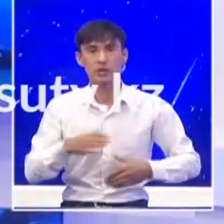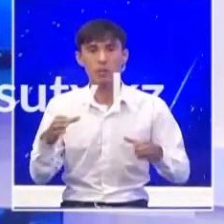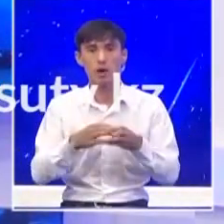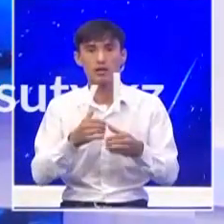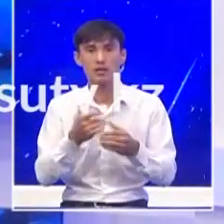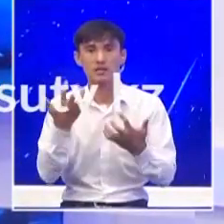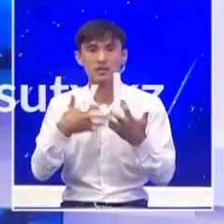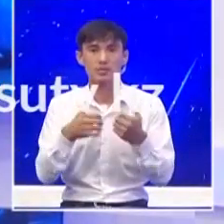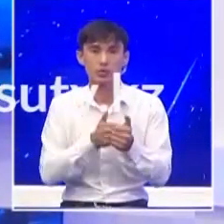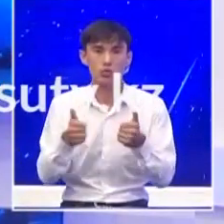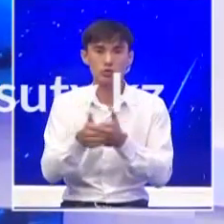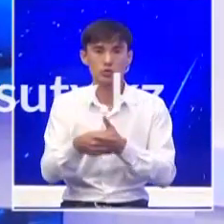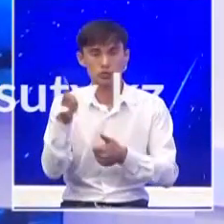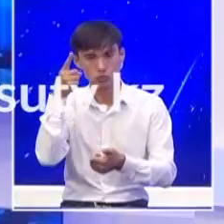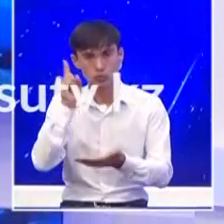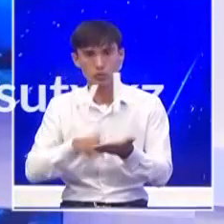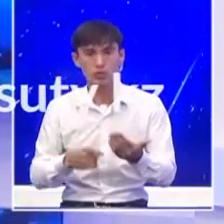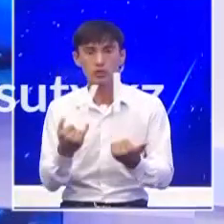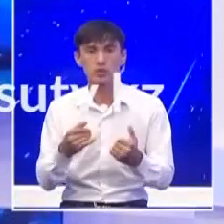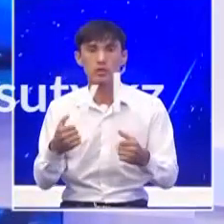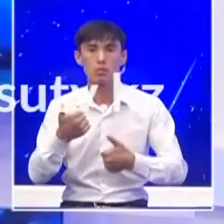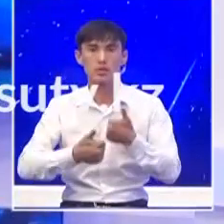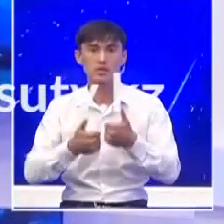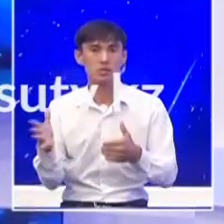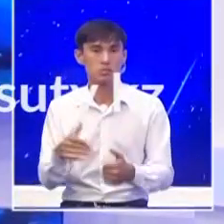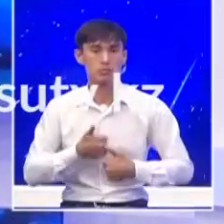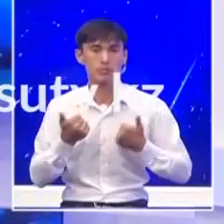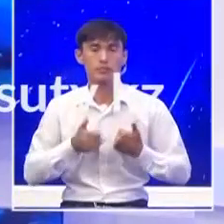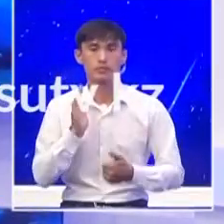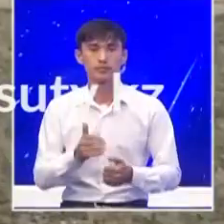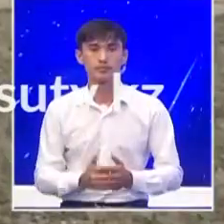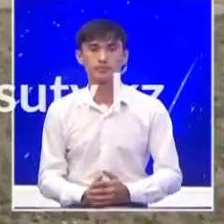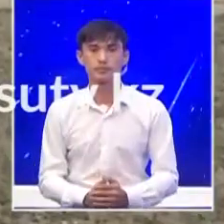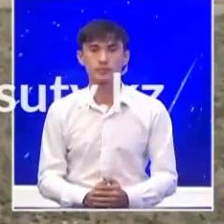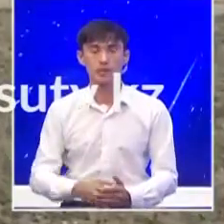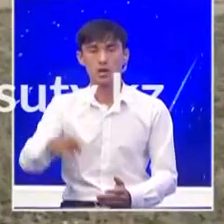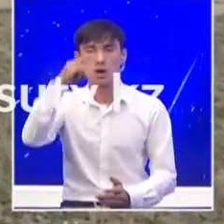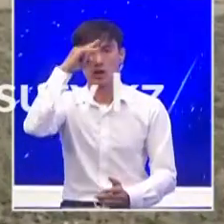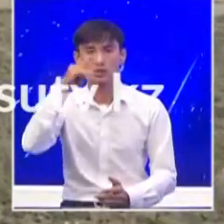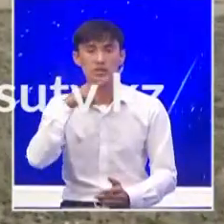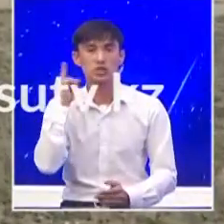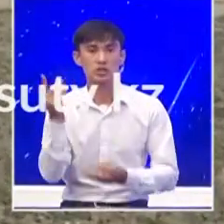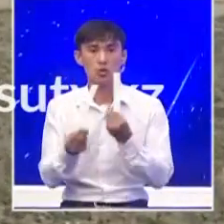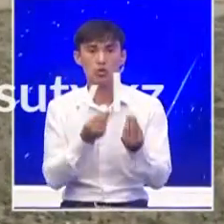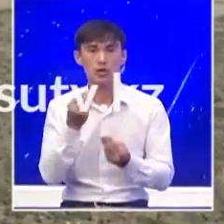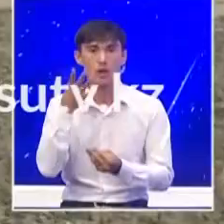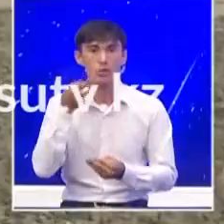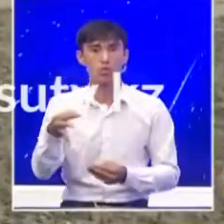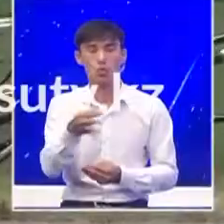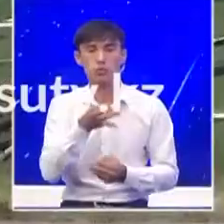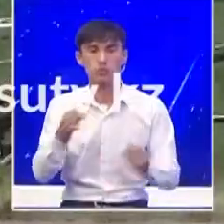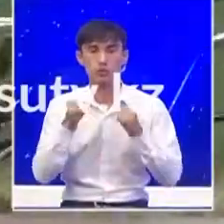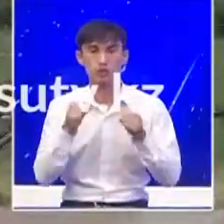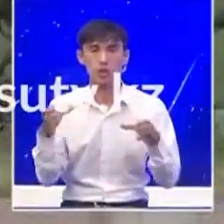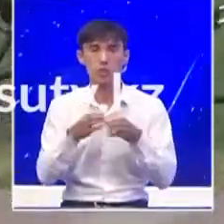есепте топ жаруды көздеп отыр. Жаһандық бәсекеде де барын салмақ. Қазақстанның жастар ойындарында Алматы облысының спортшылары